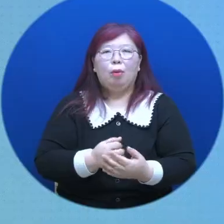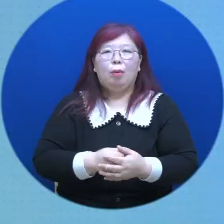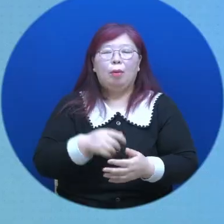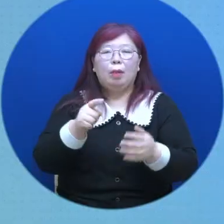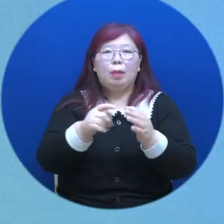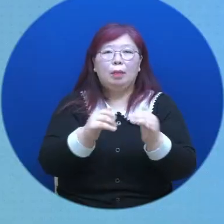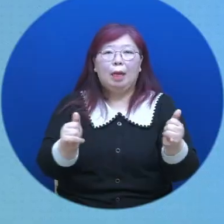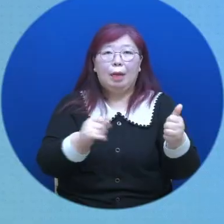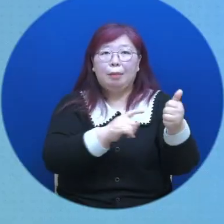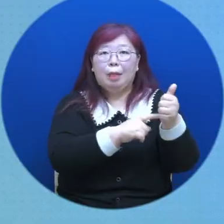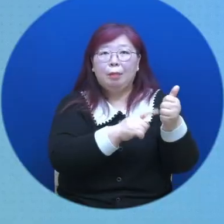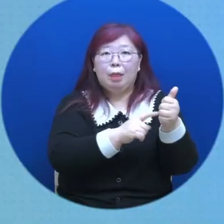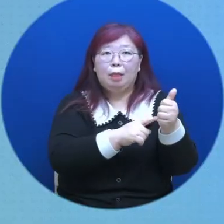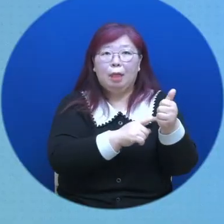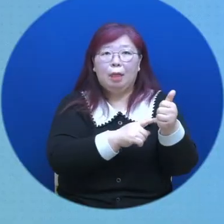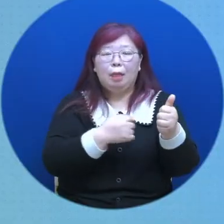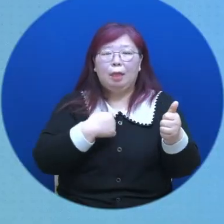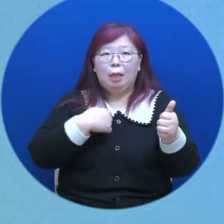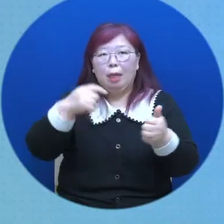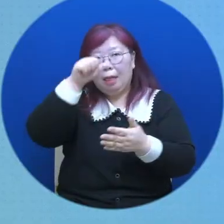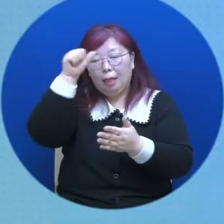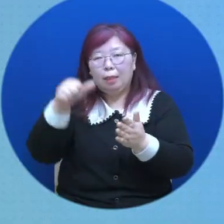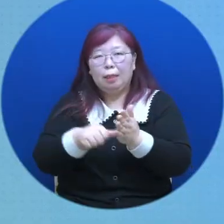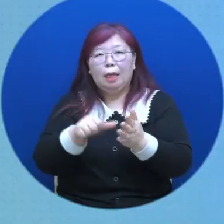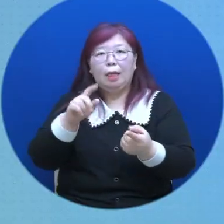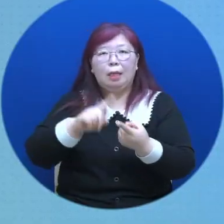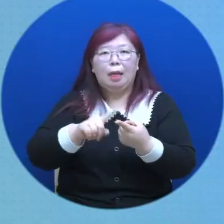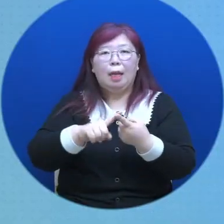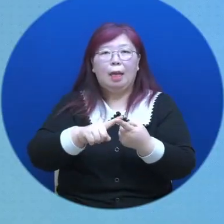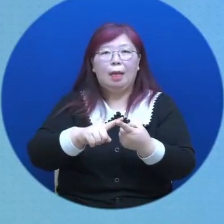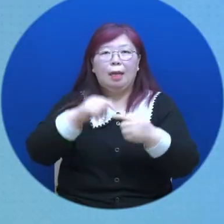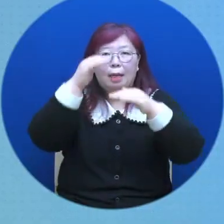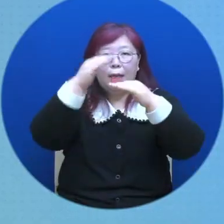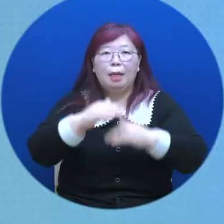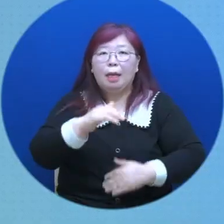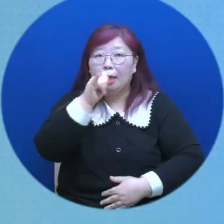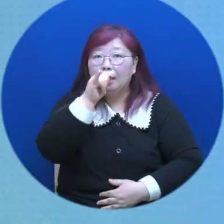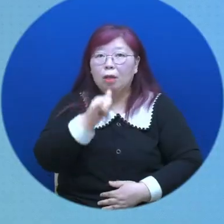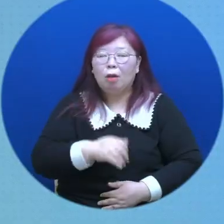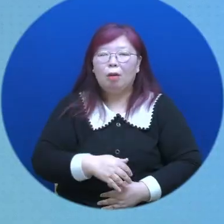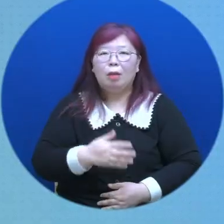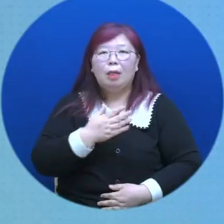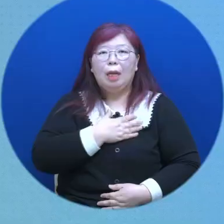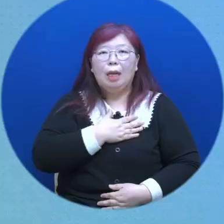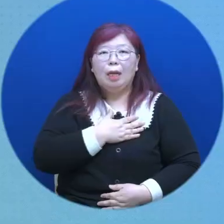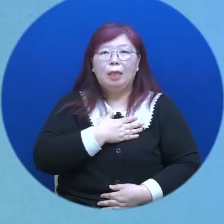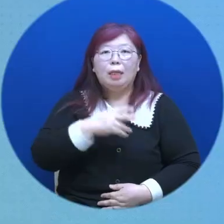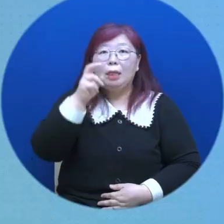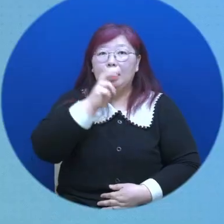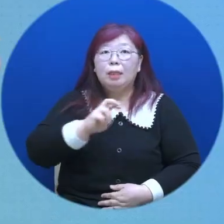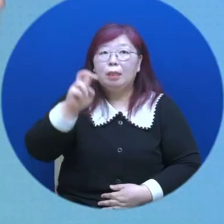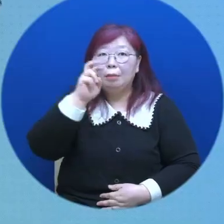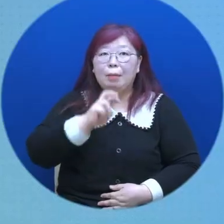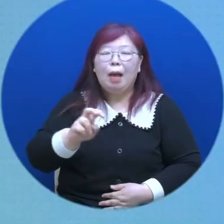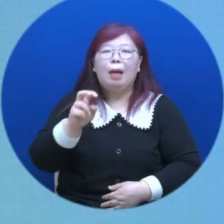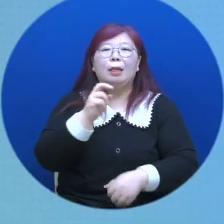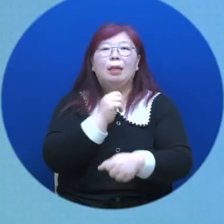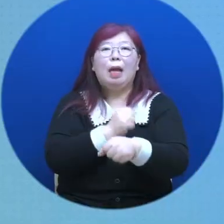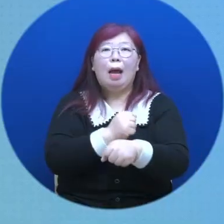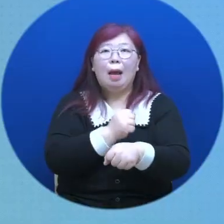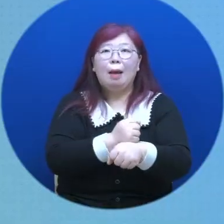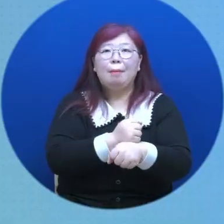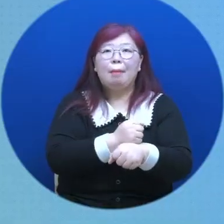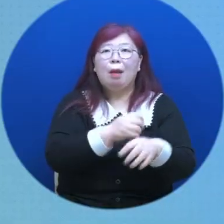끝나고 난 이후에 자기 인생에 대한 이야기가 나와 있어요. 자기는 음악을 하면서 그